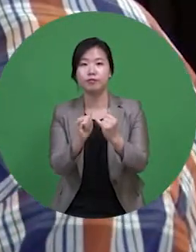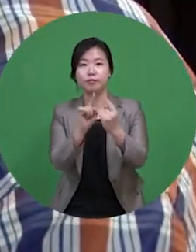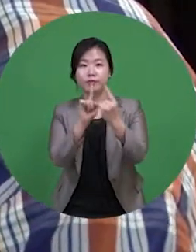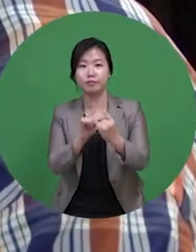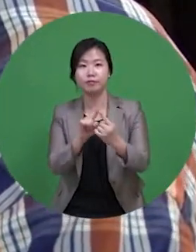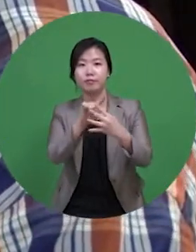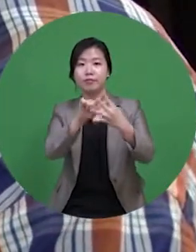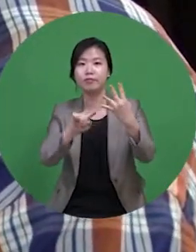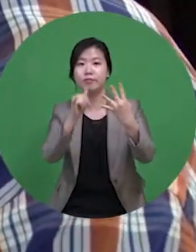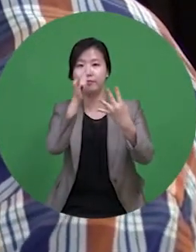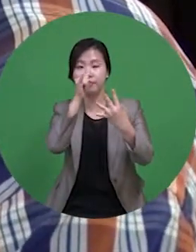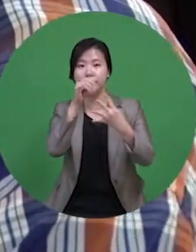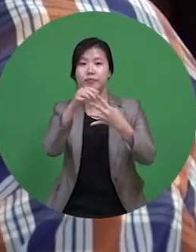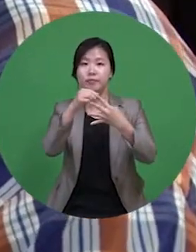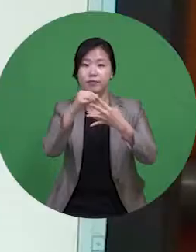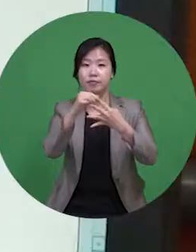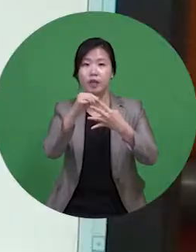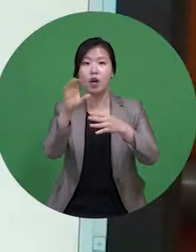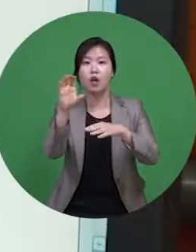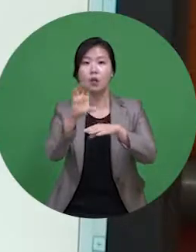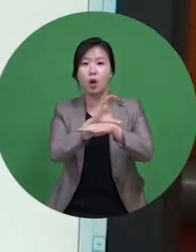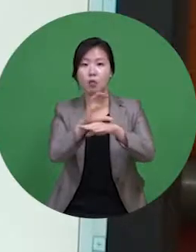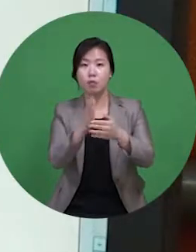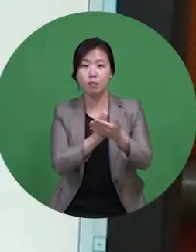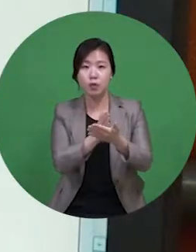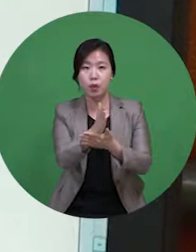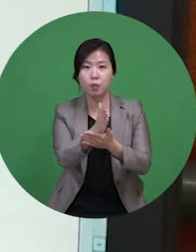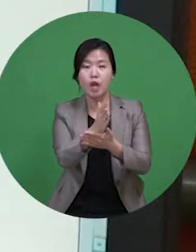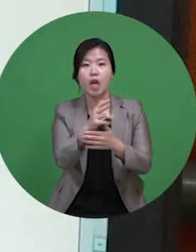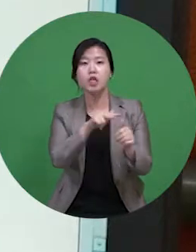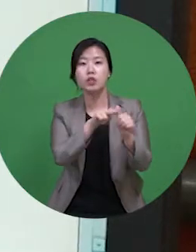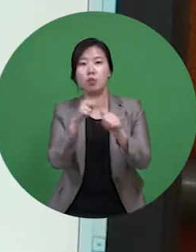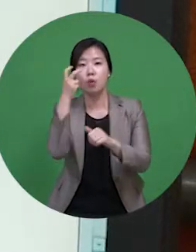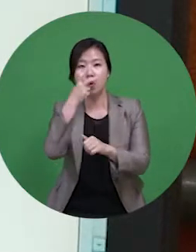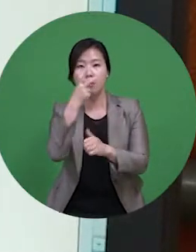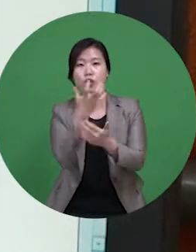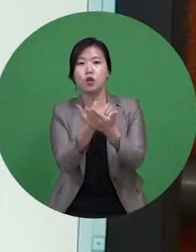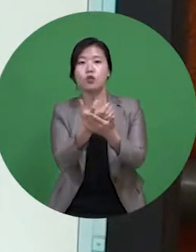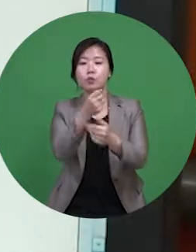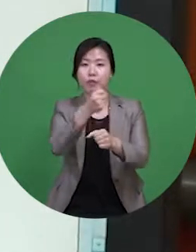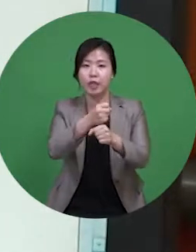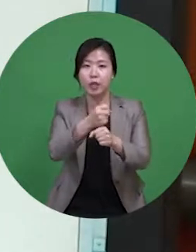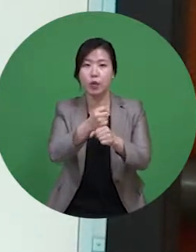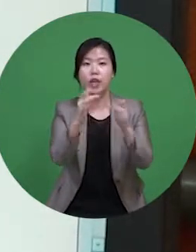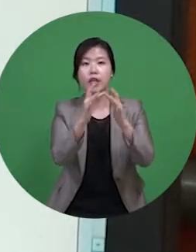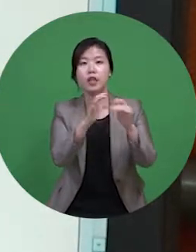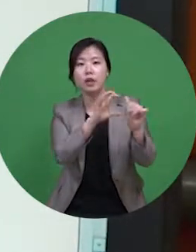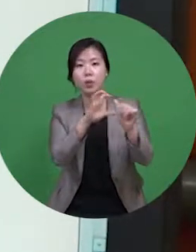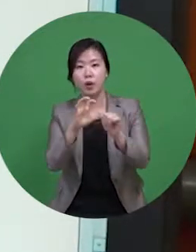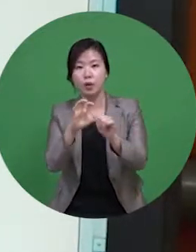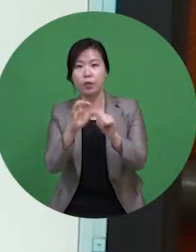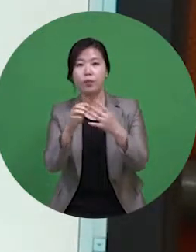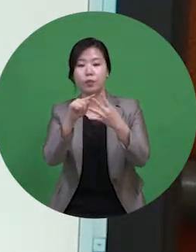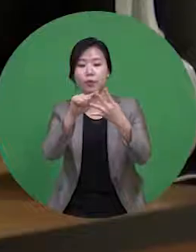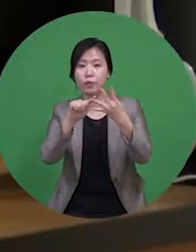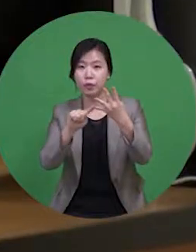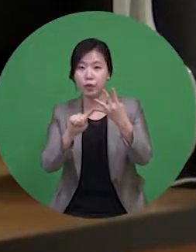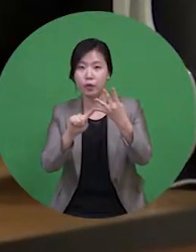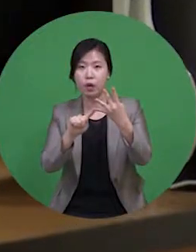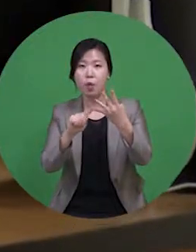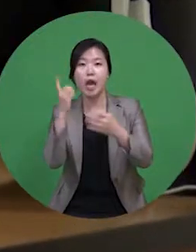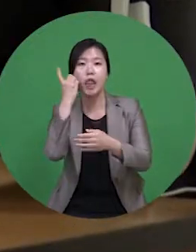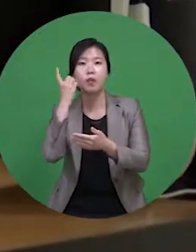4부문으로 나눠 진행됐습니다. 1부문은 PC기반의 정보검색과 문서작성, 인터넷활용 분야를,